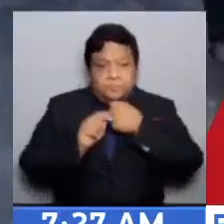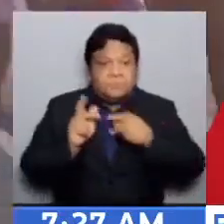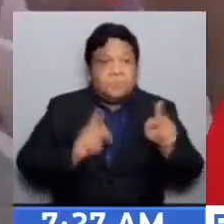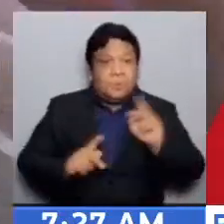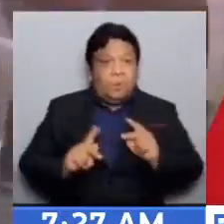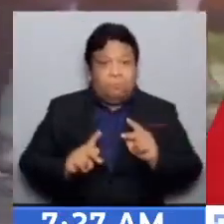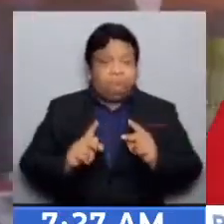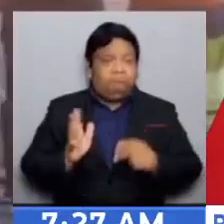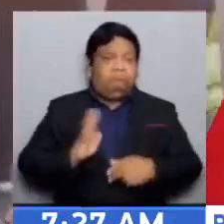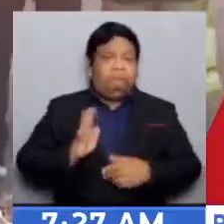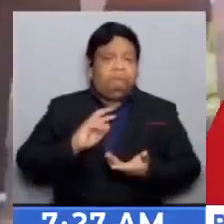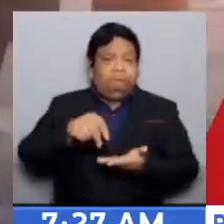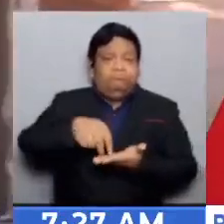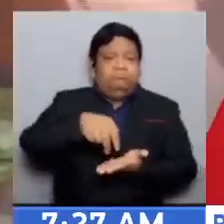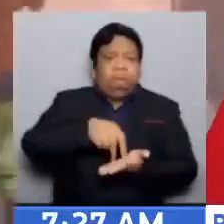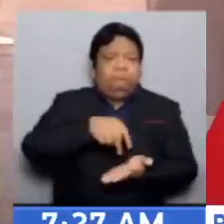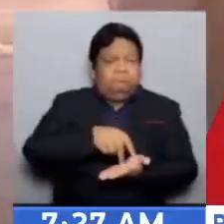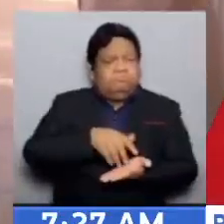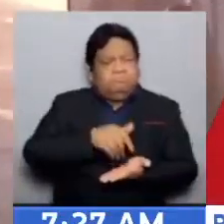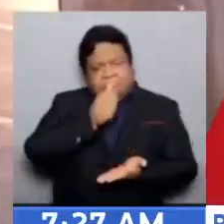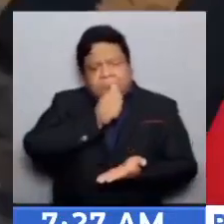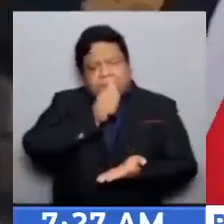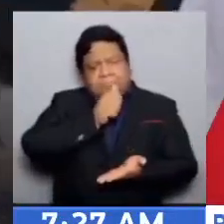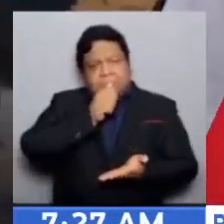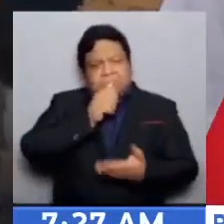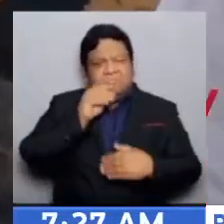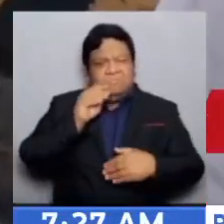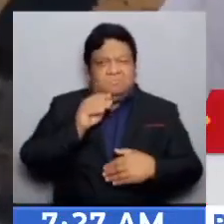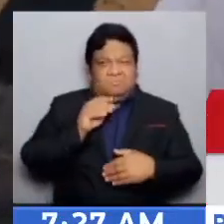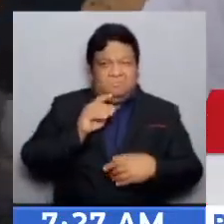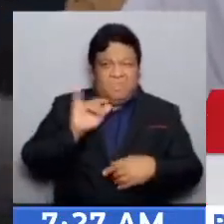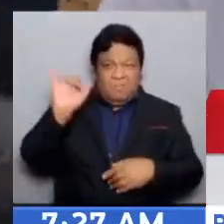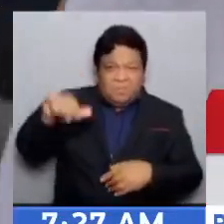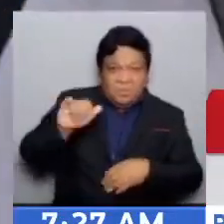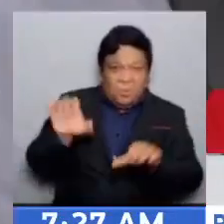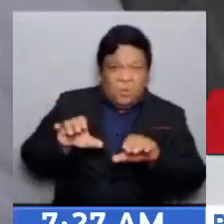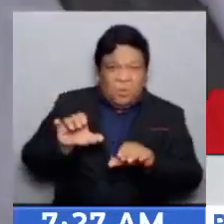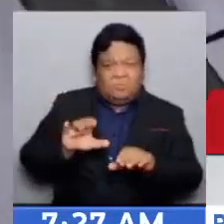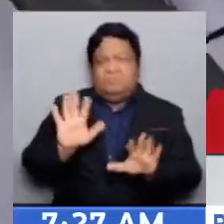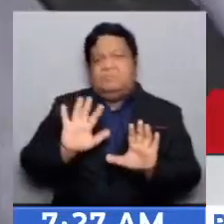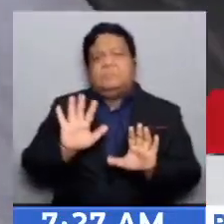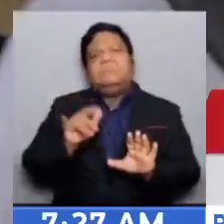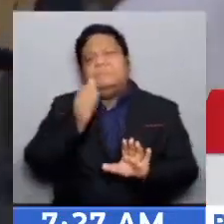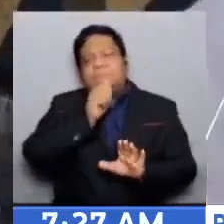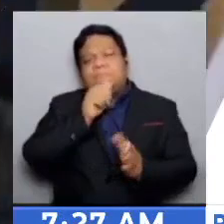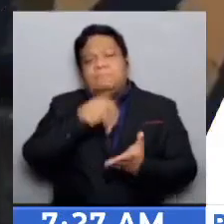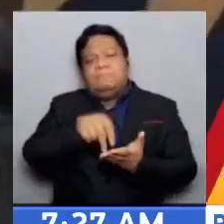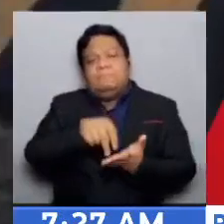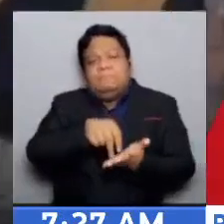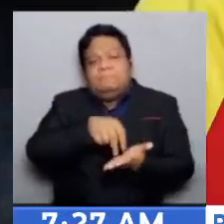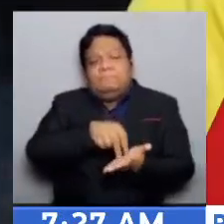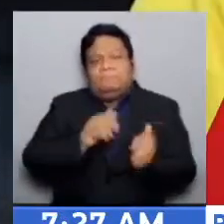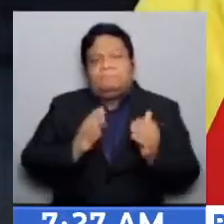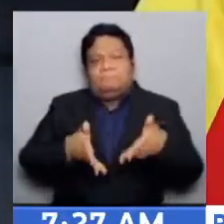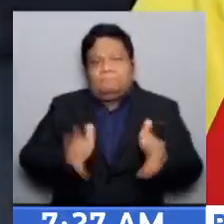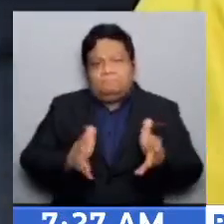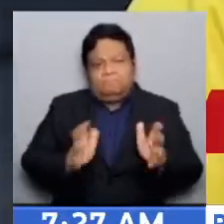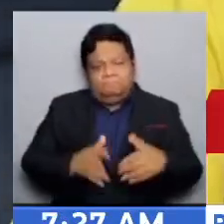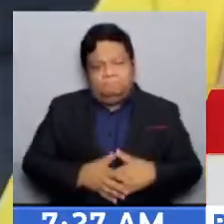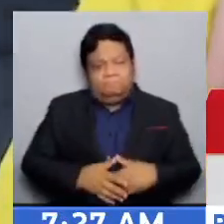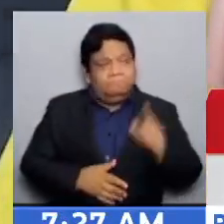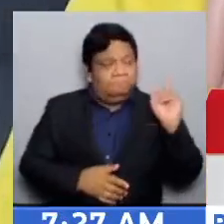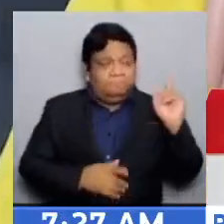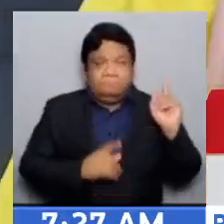sakripisyo kaysa hindi sila makapasok sa trabaho. Okay lang kasi, kung rush hour naman, mahirap kasi sumakay. Sa hirap